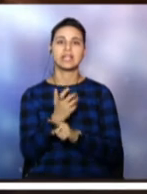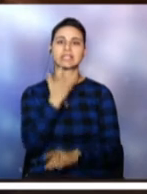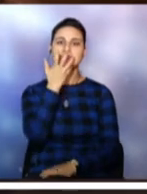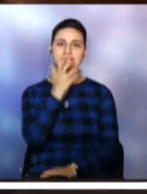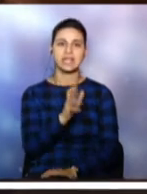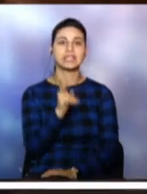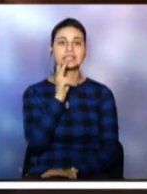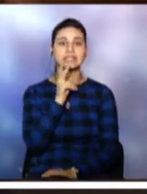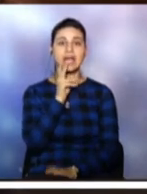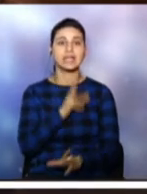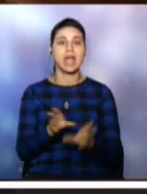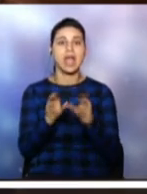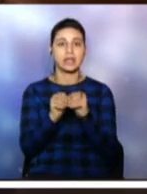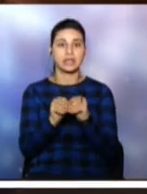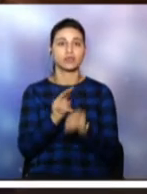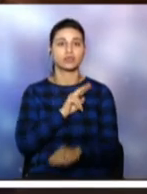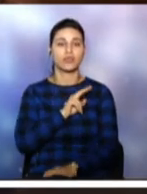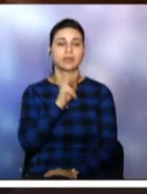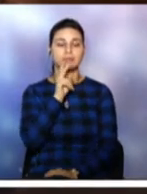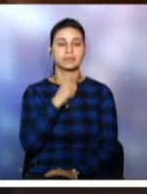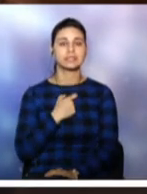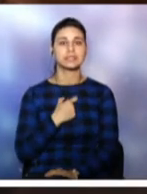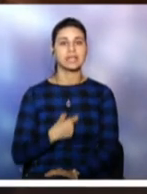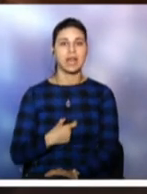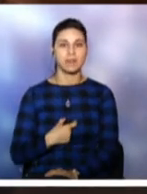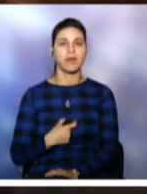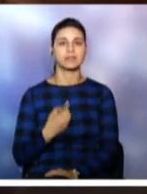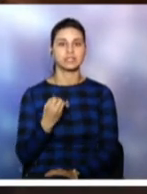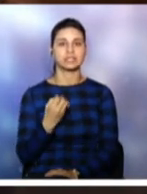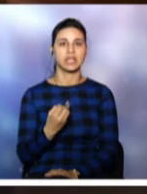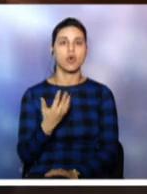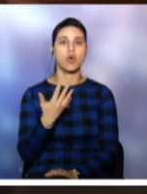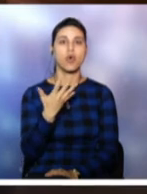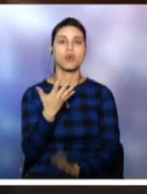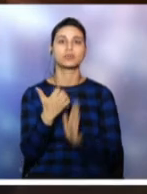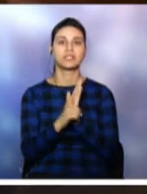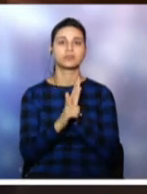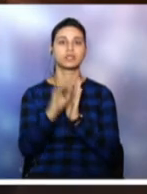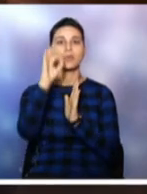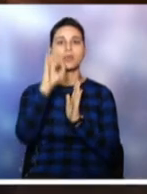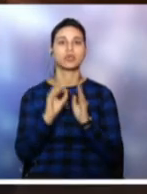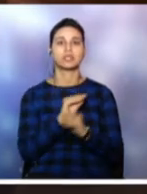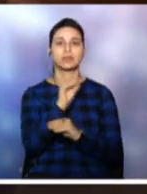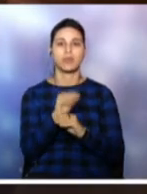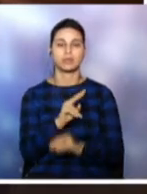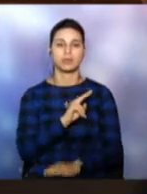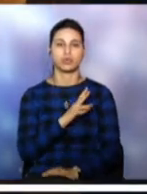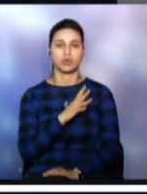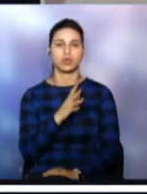ჩაის სიგარეტთან ერთად იღებდა, საყვაპავის კიბოს რისკი სხვებთან შედარებით 56%-ით ჰქონდათ